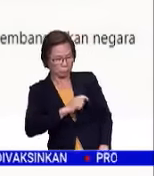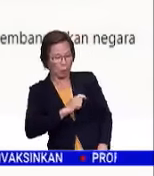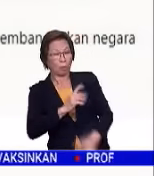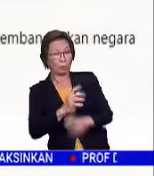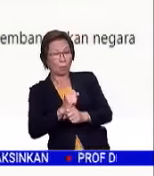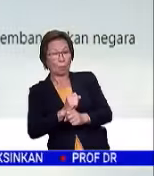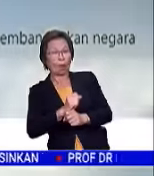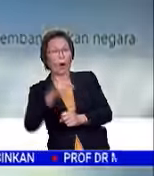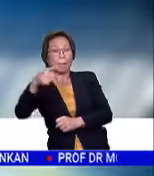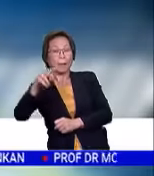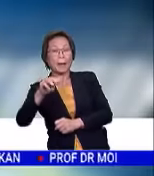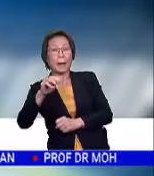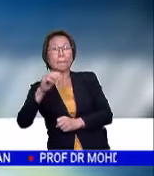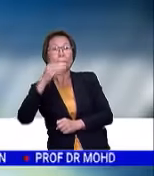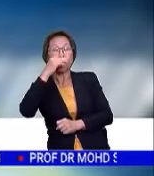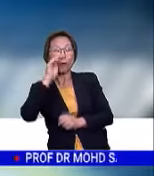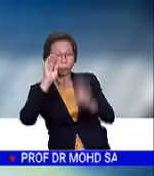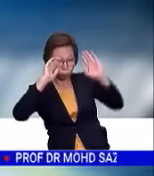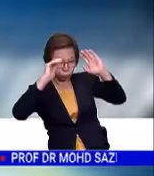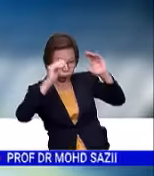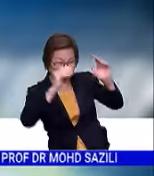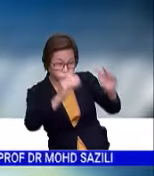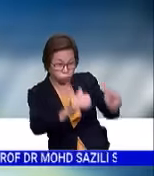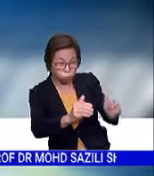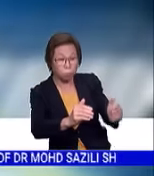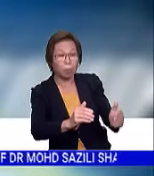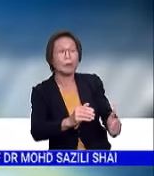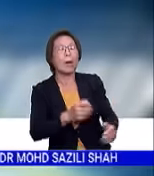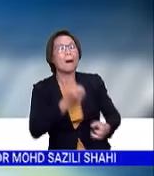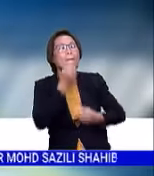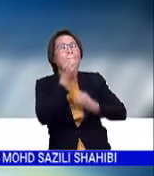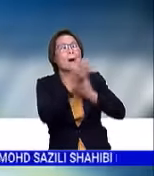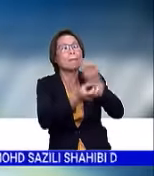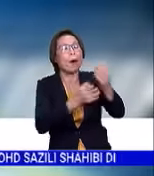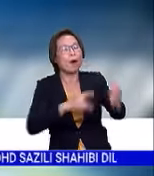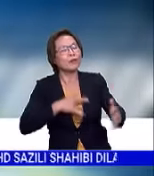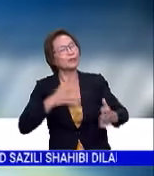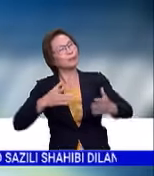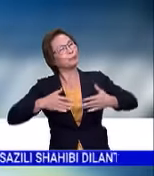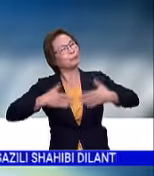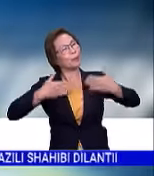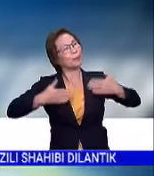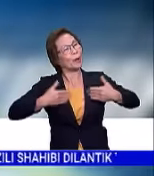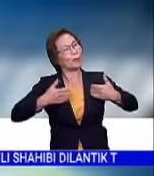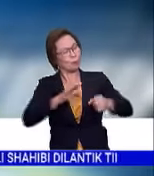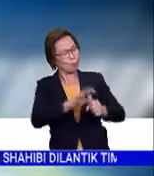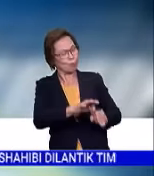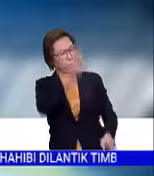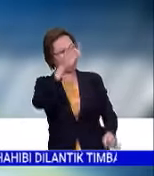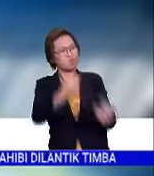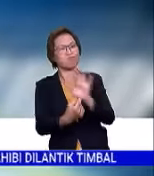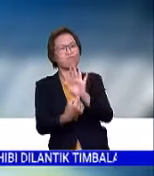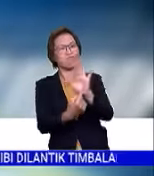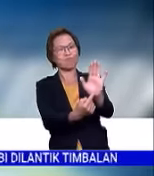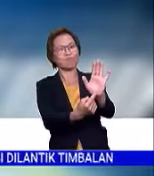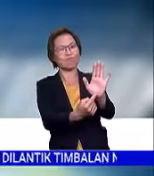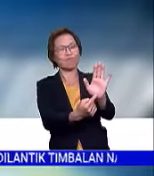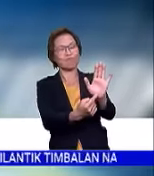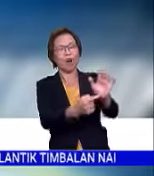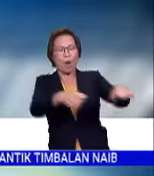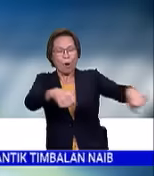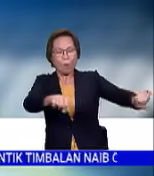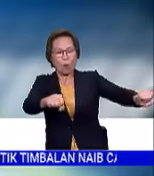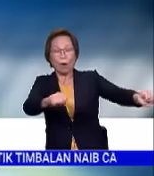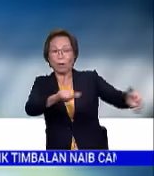mendapat perhatian Perdana Menteri Tan Sri Muhyiddin Yassin. Beliau menzahirkan rasa gembira dengan semangat yang ditunjukkan pelumba